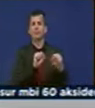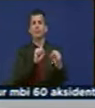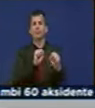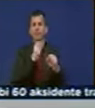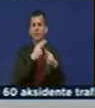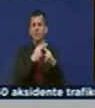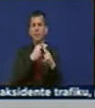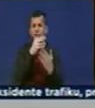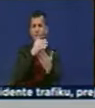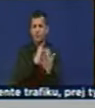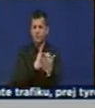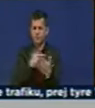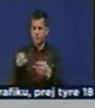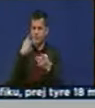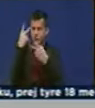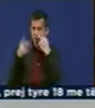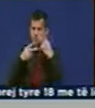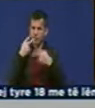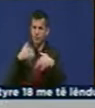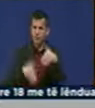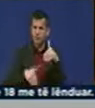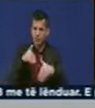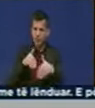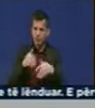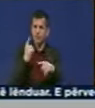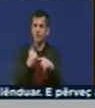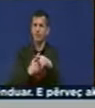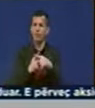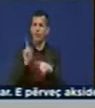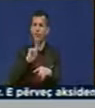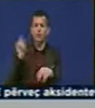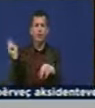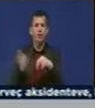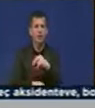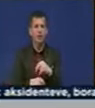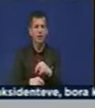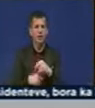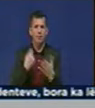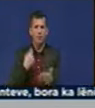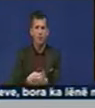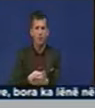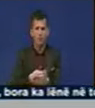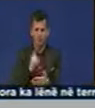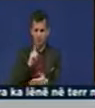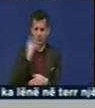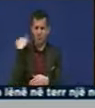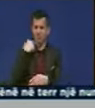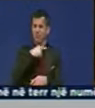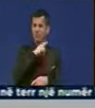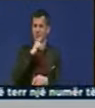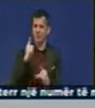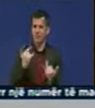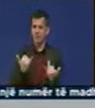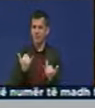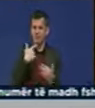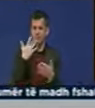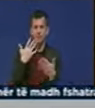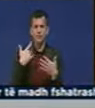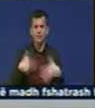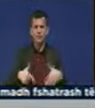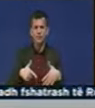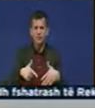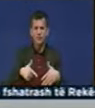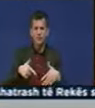nga Komisioni Qendror i Zgjedhjeve dhe jo të dënohet me gjobë, si që ka qënë deri më tani, rreth 7.000 euro